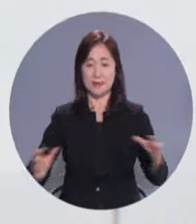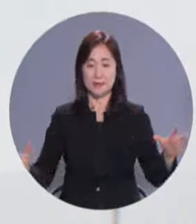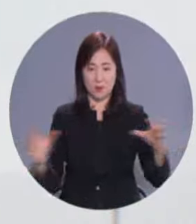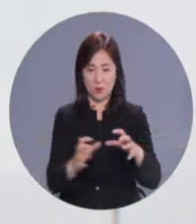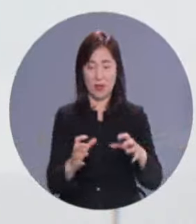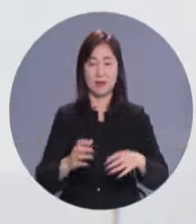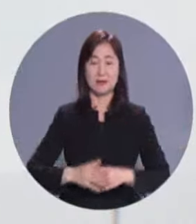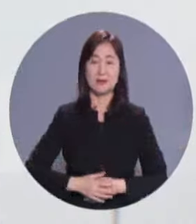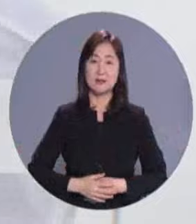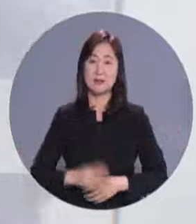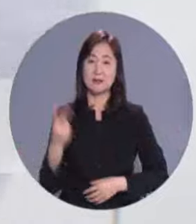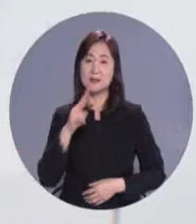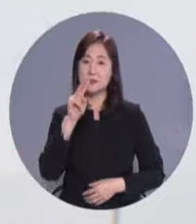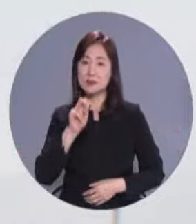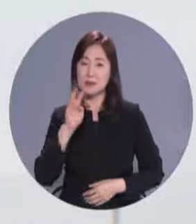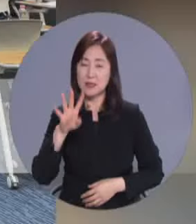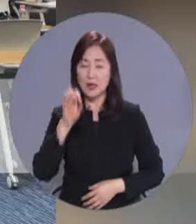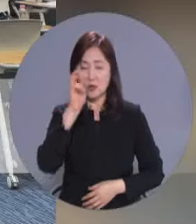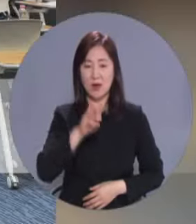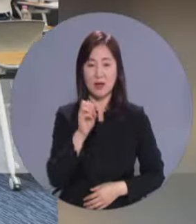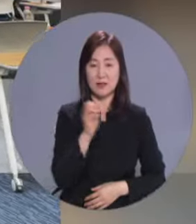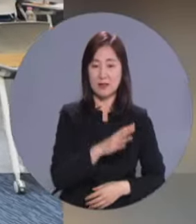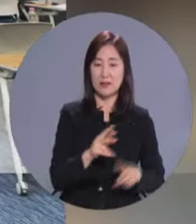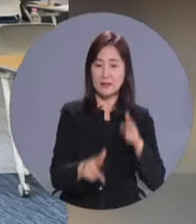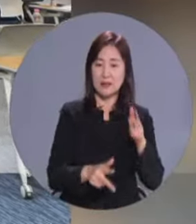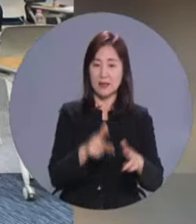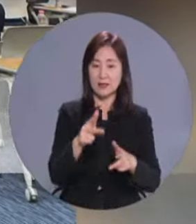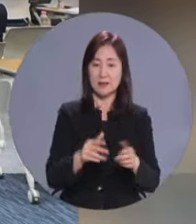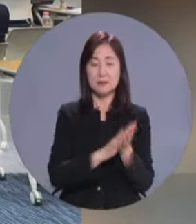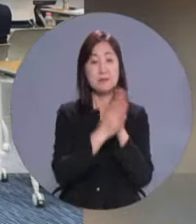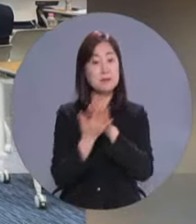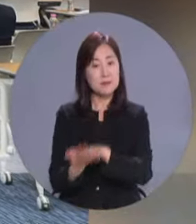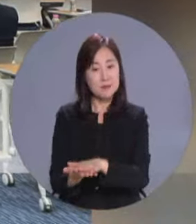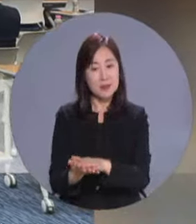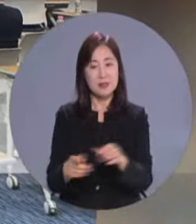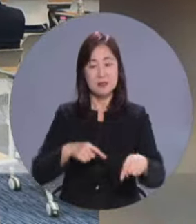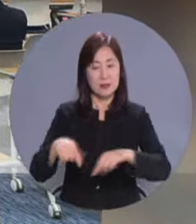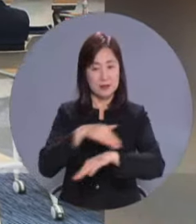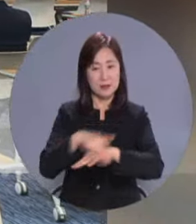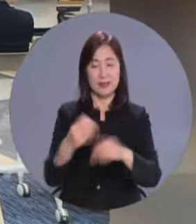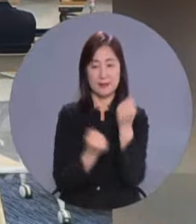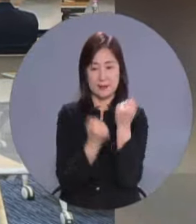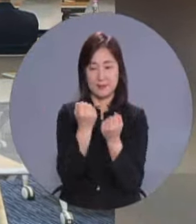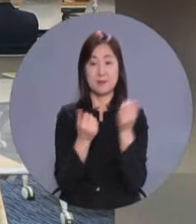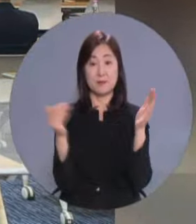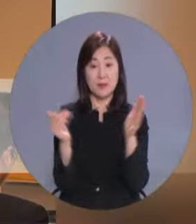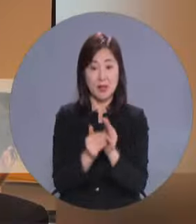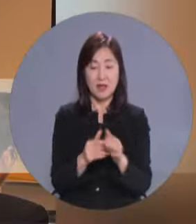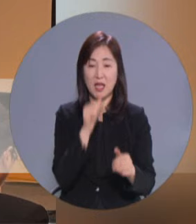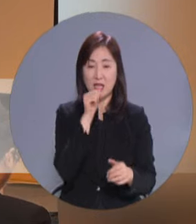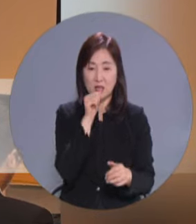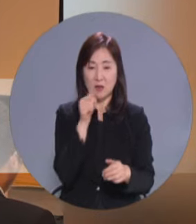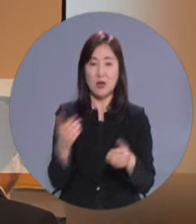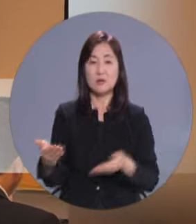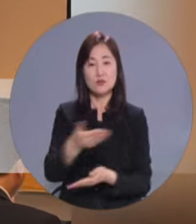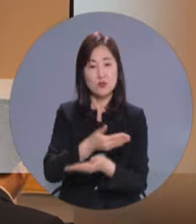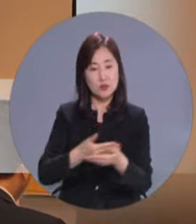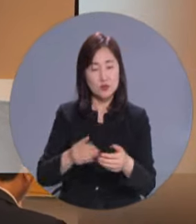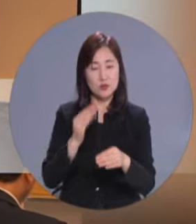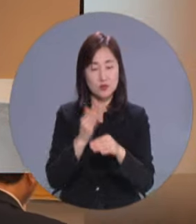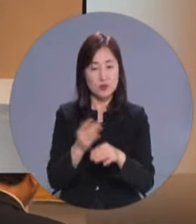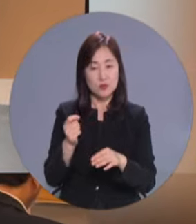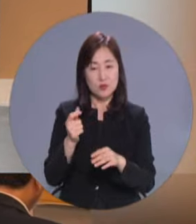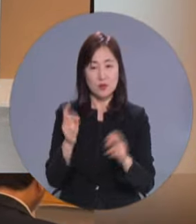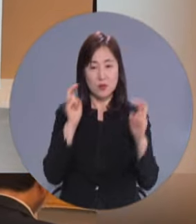가운데 2024 광양만권 산업 대전한 정책지원 설명회를 갖고 철강 물류 중소 기업의 경쟁력